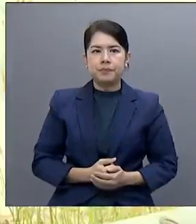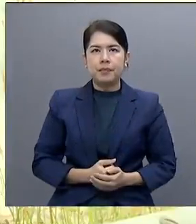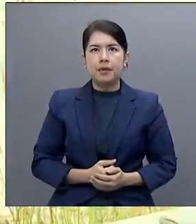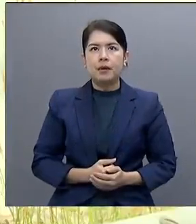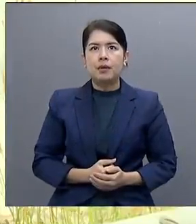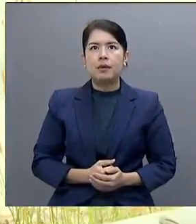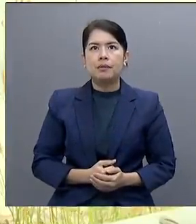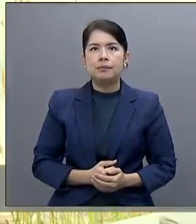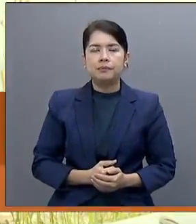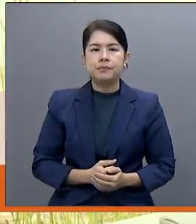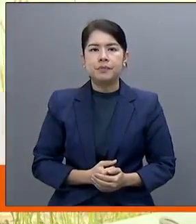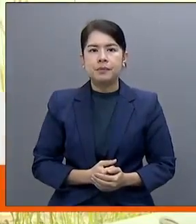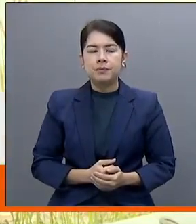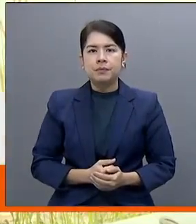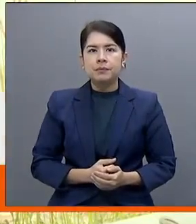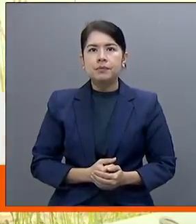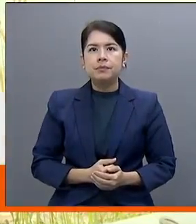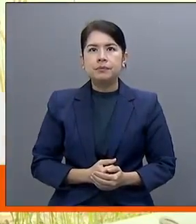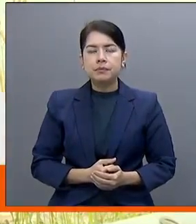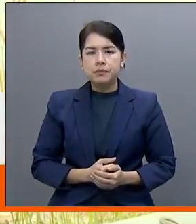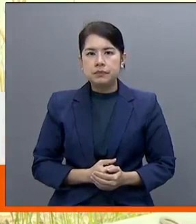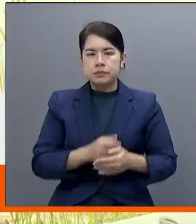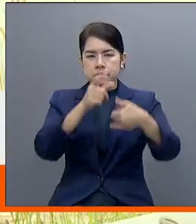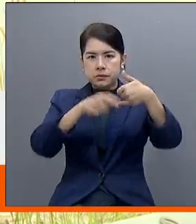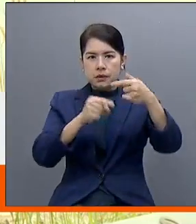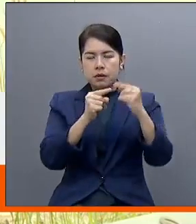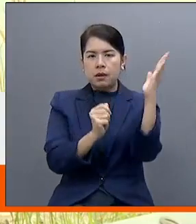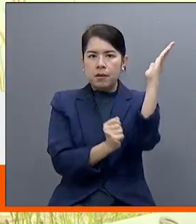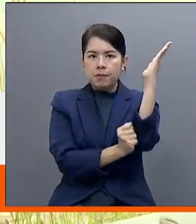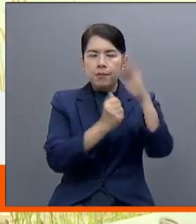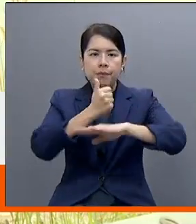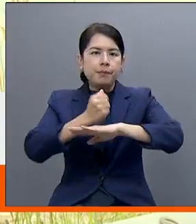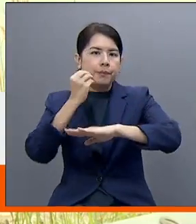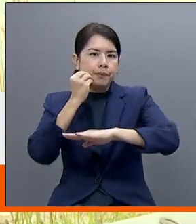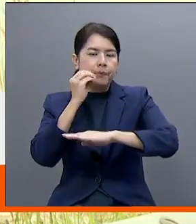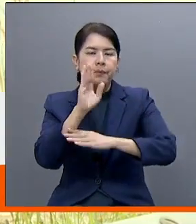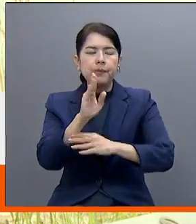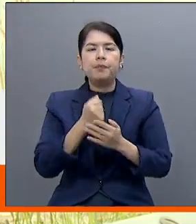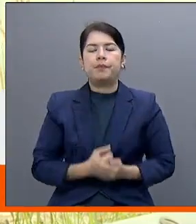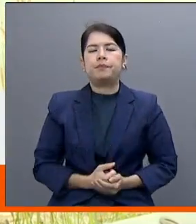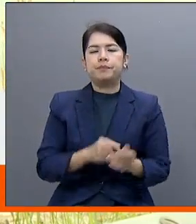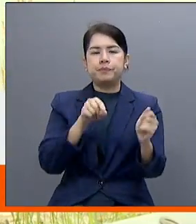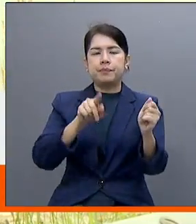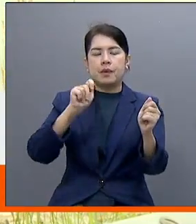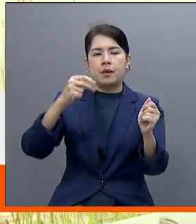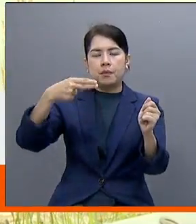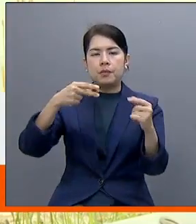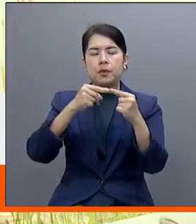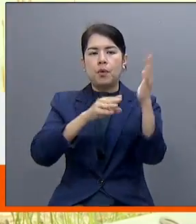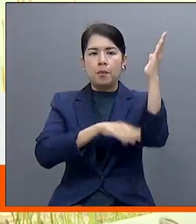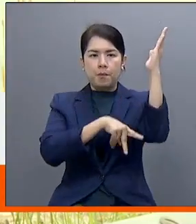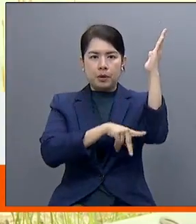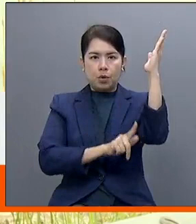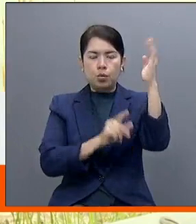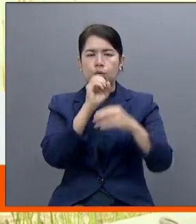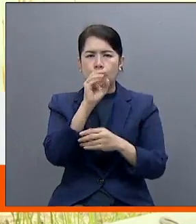ครับคุณพรวดีคุณจิรชาตาครับผู้นำท้องถิ่นในอำเภอตะโหมดจังหวัดพัทลุงระบุว่าการที่นายแป้ง